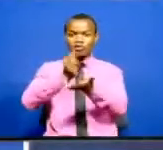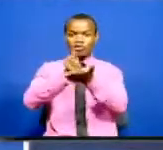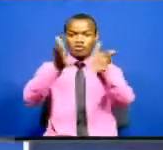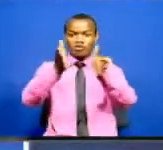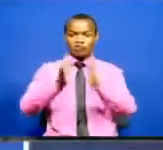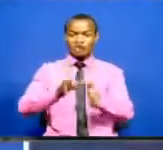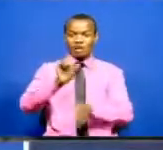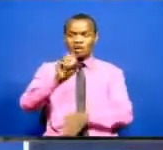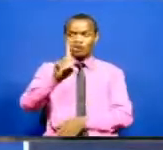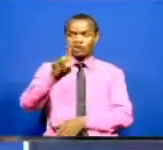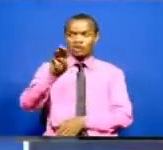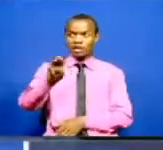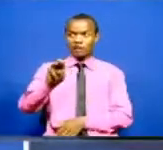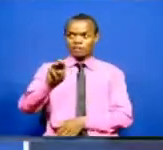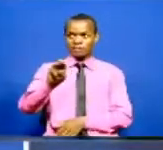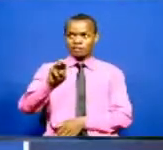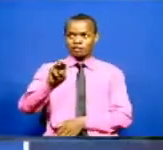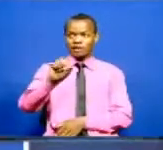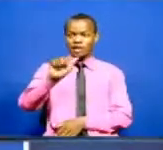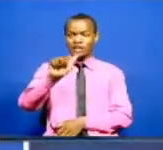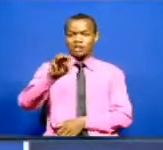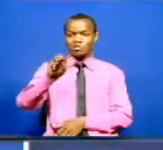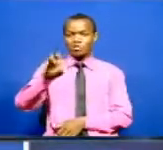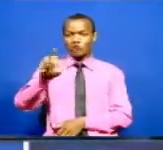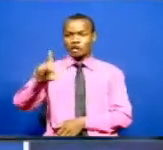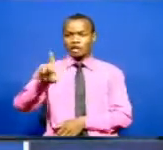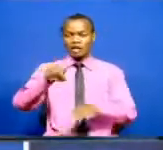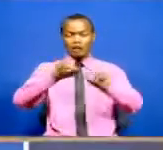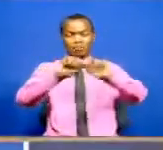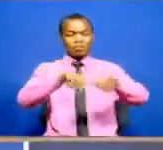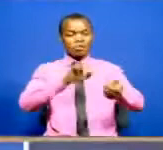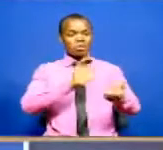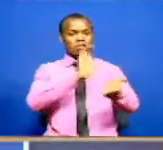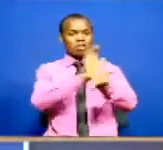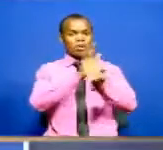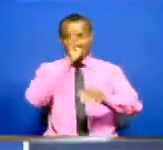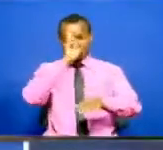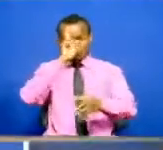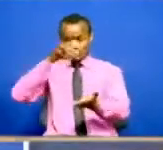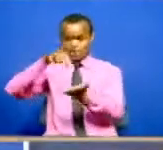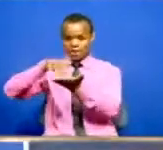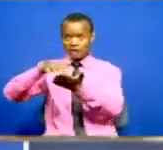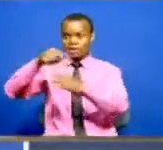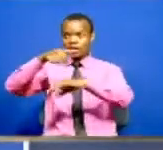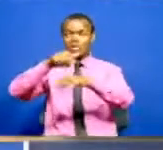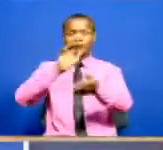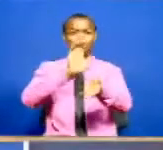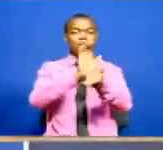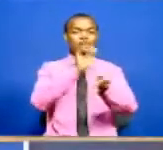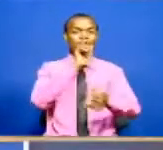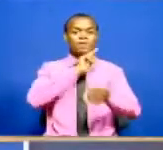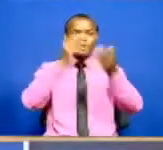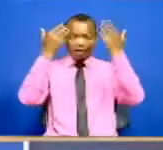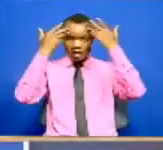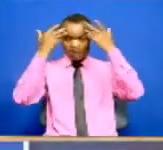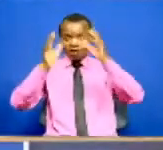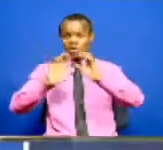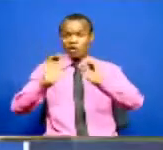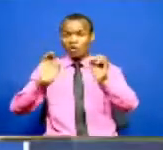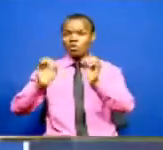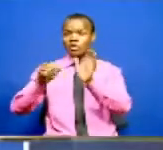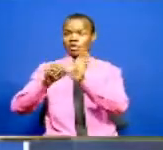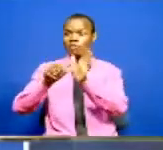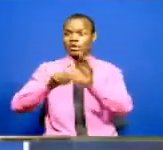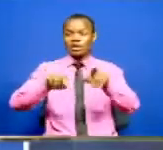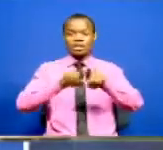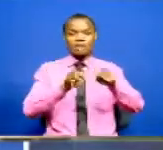Kisii Samuel Omwando watakesha katika vituo tofauti vya polisi leo baada ya kukamatwa kwa kile duru zimeashiria kuwa